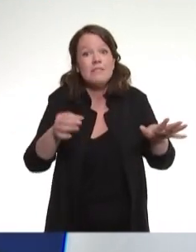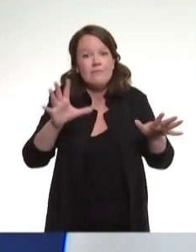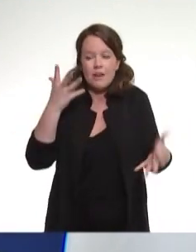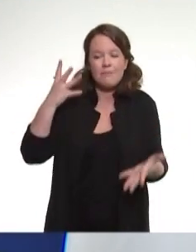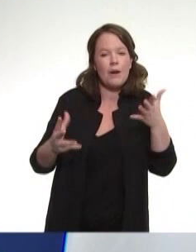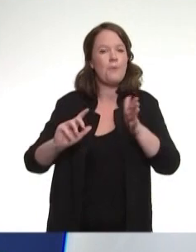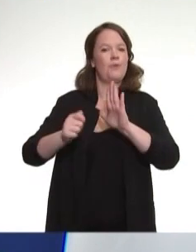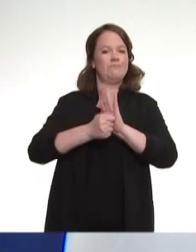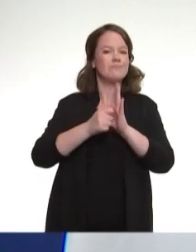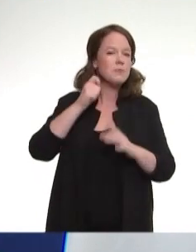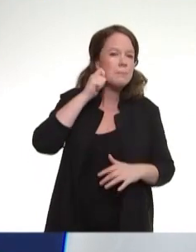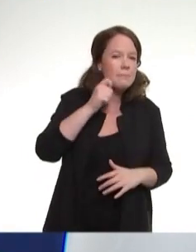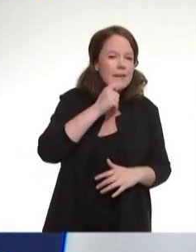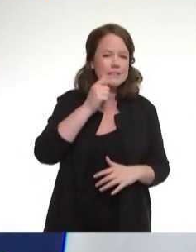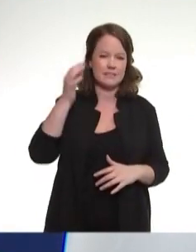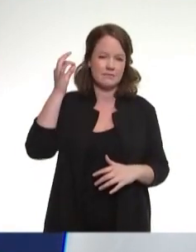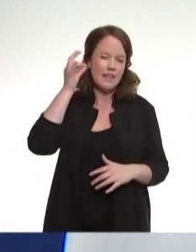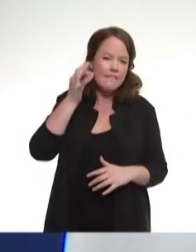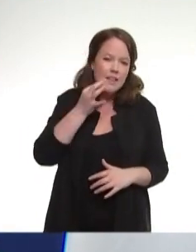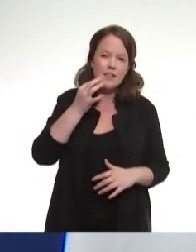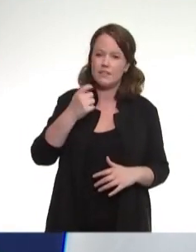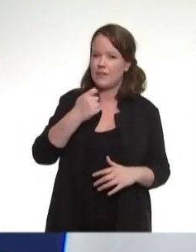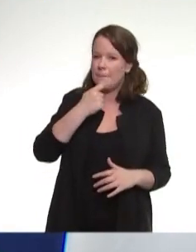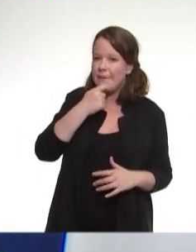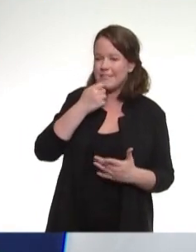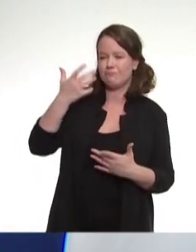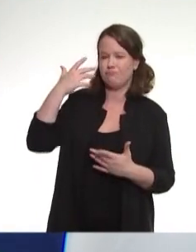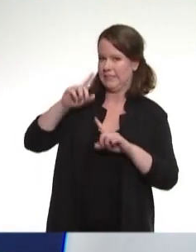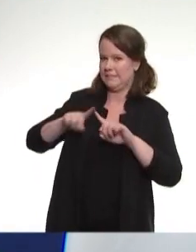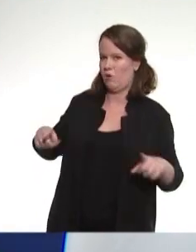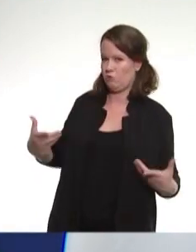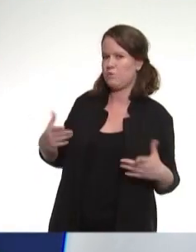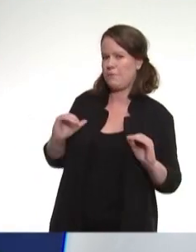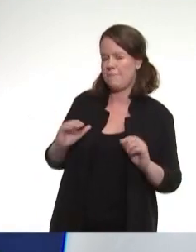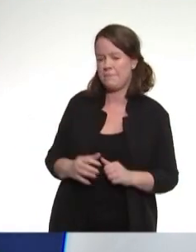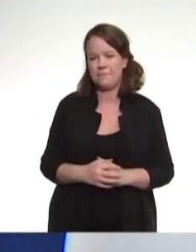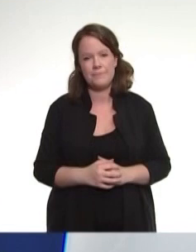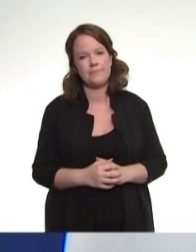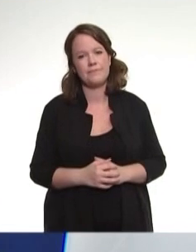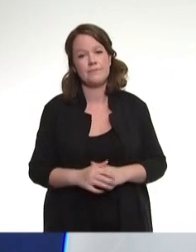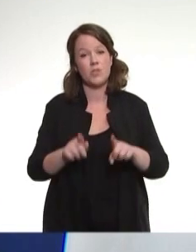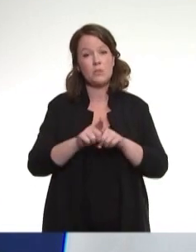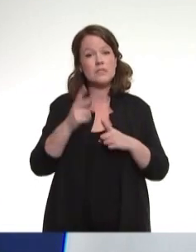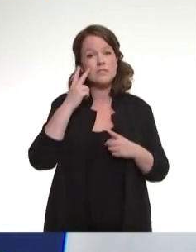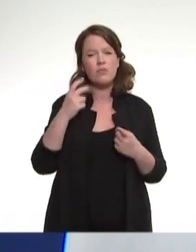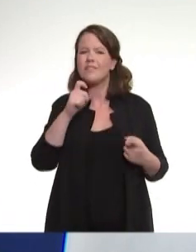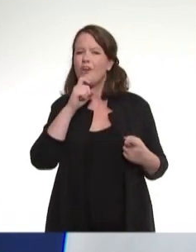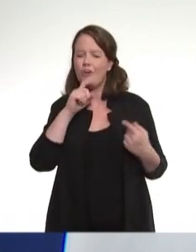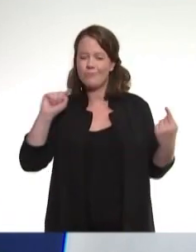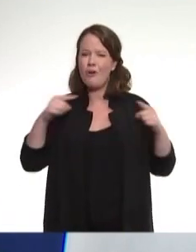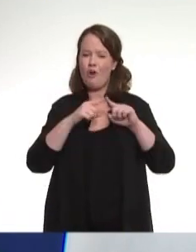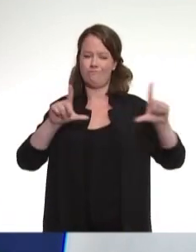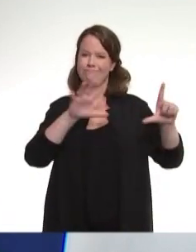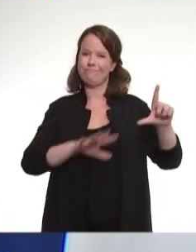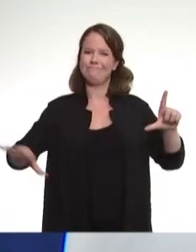dernier lorsque des restrictions de circulation avait été prise ensuite parce que si vous regardez la carte de france et que vous souvenez des métropoles qui ont été cités en réalité le